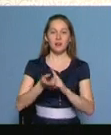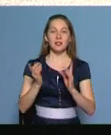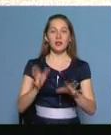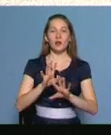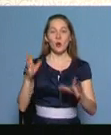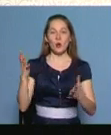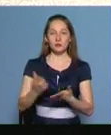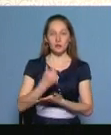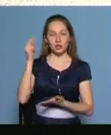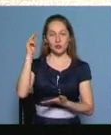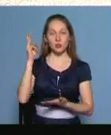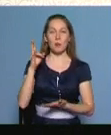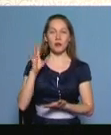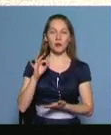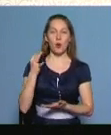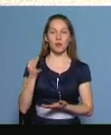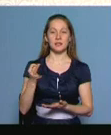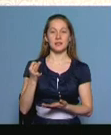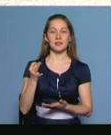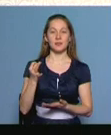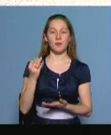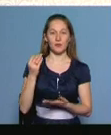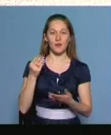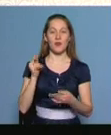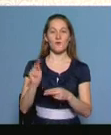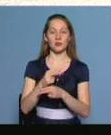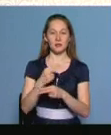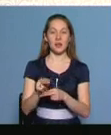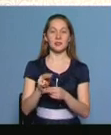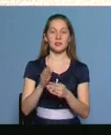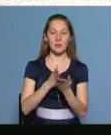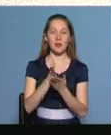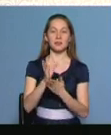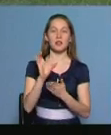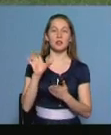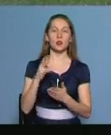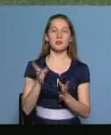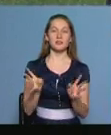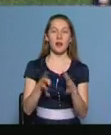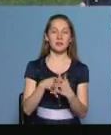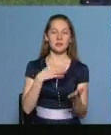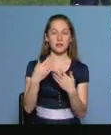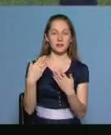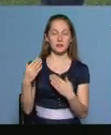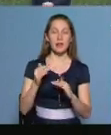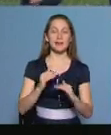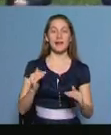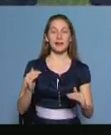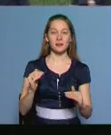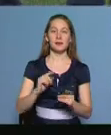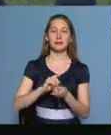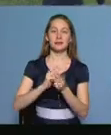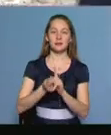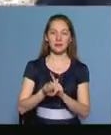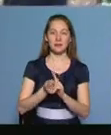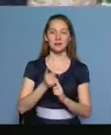успешными в учебе, но и именно в воспитательном плане, в плане социализации. Дети, говорят педагоги, изменились